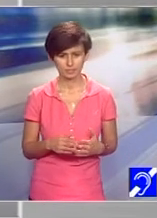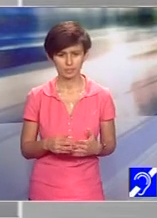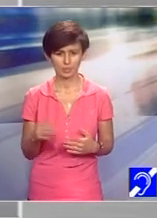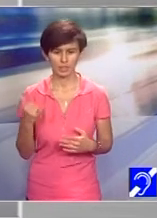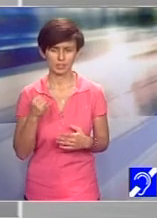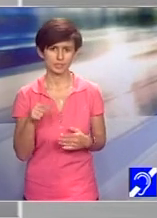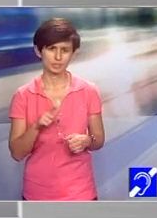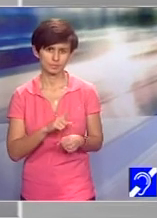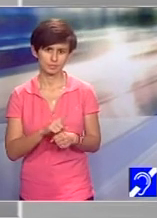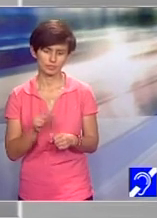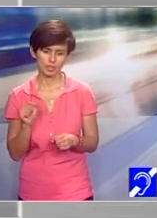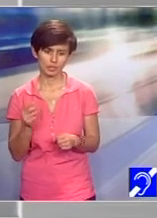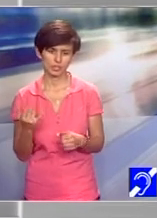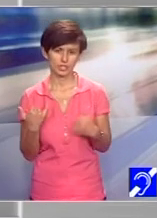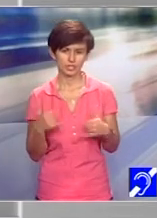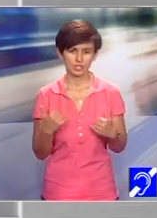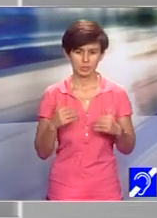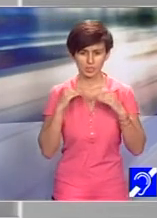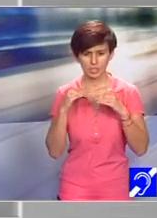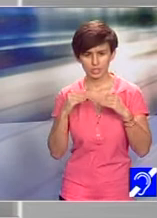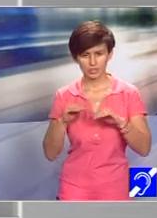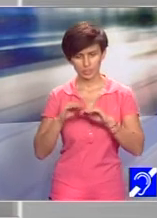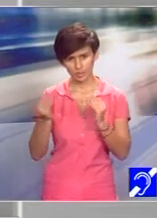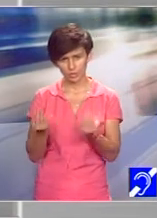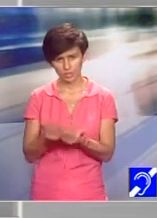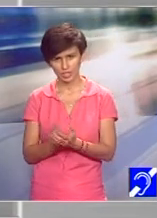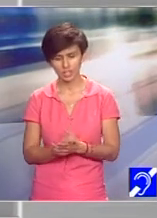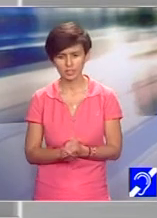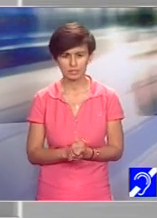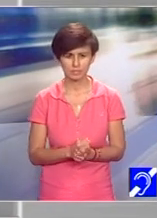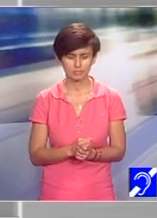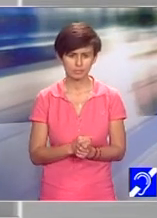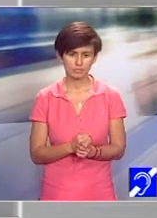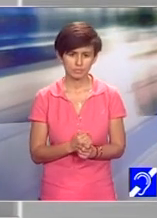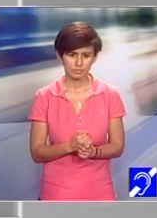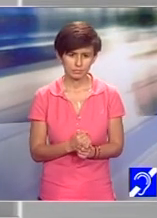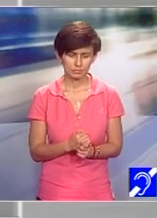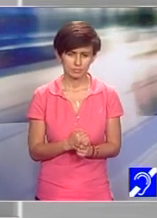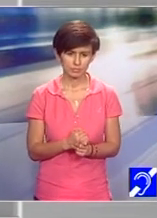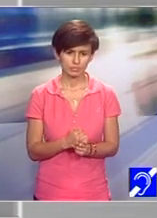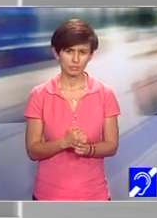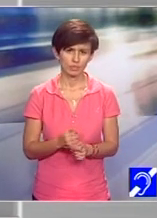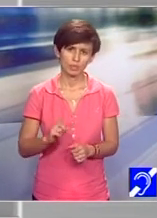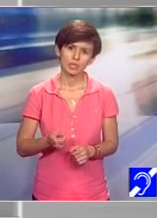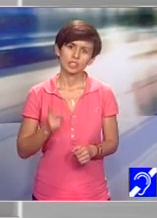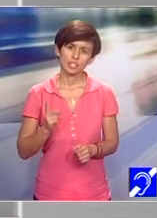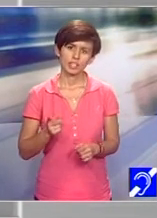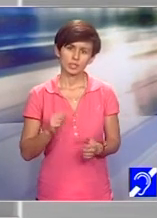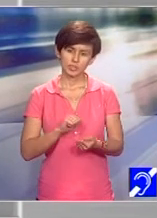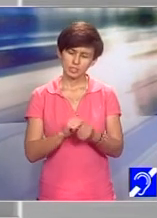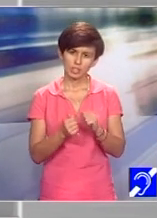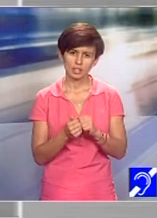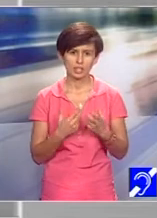această temă, ceea ce se întâmplă la nivel mondial, este o misă pentru pace și probabil că ar trebui să milităm mai mult